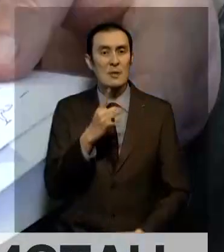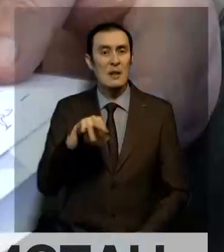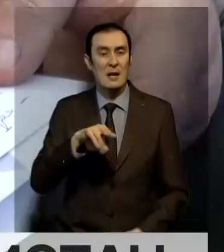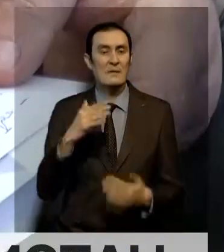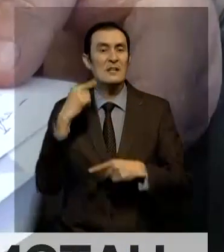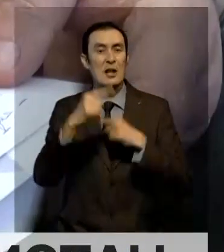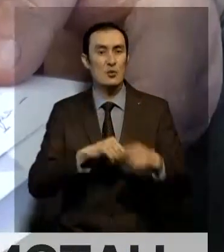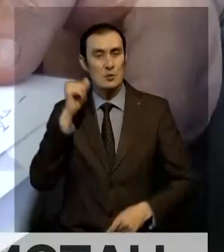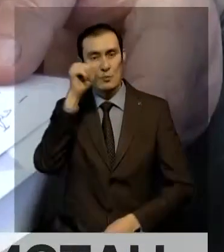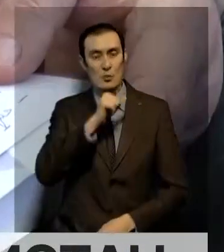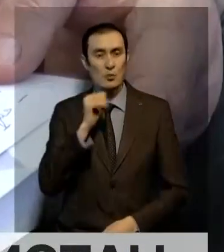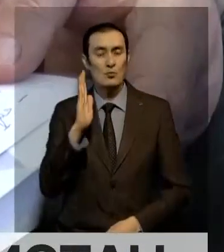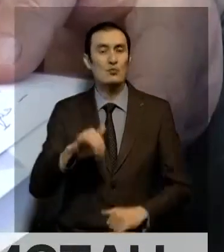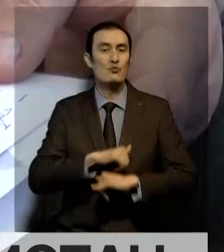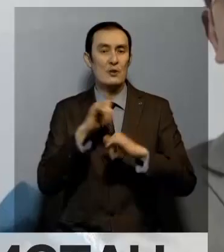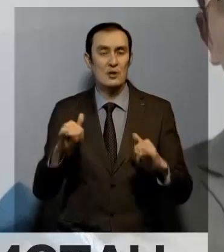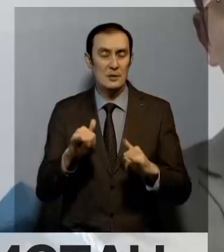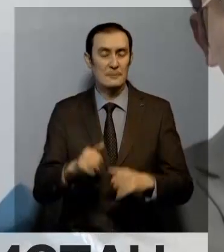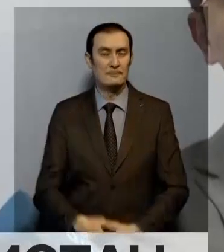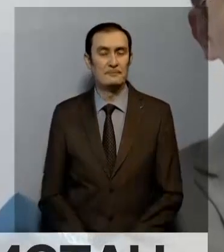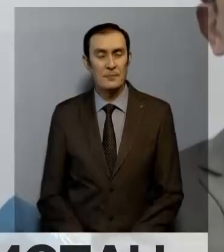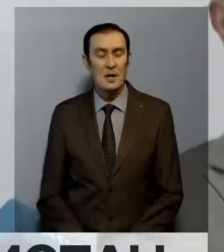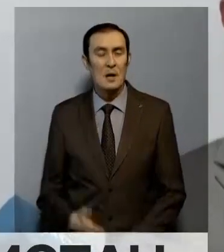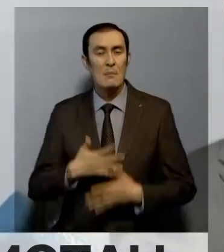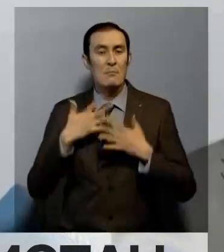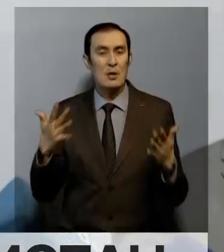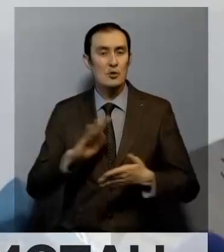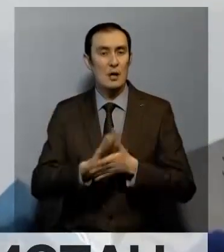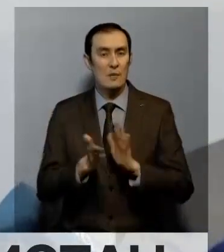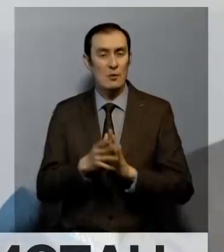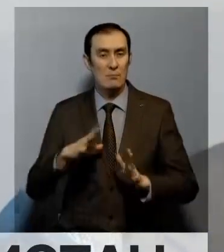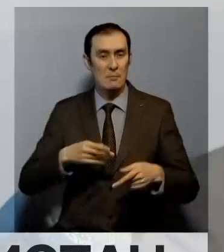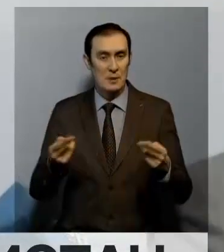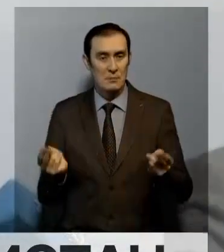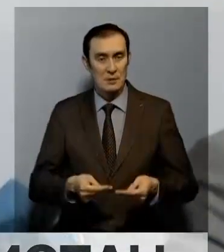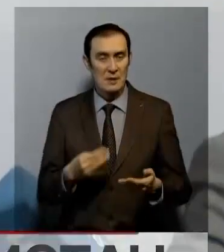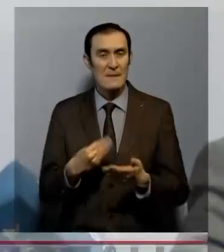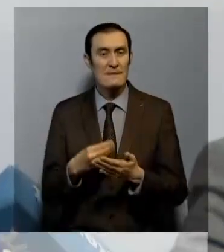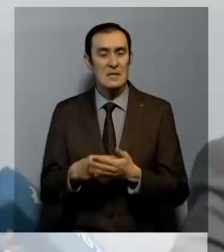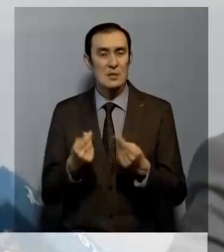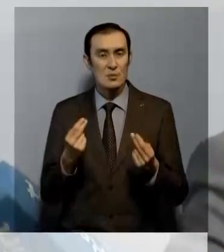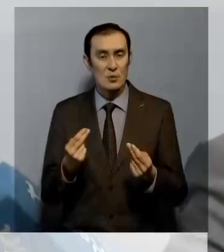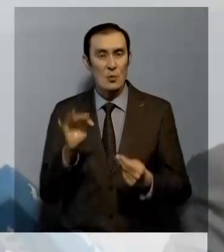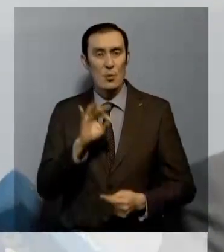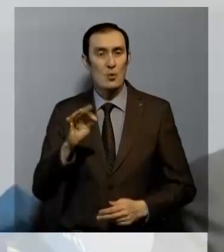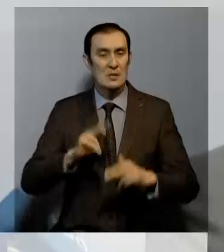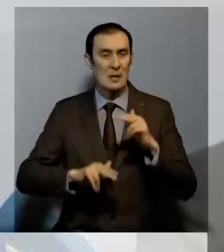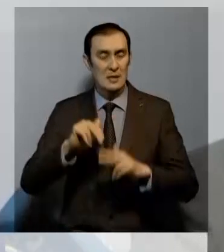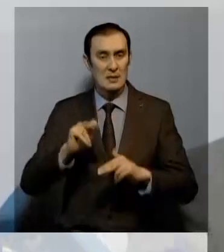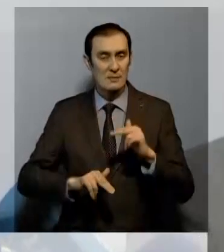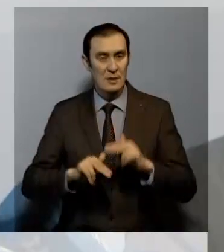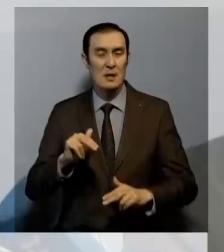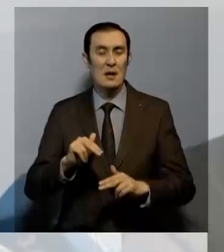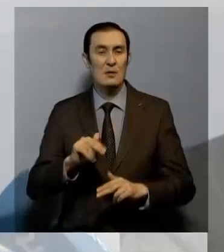уже в следующем году вырастет в разы. Большое соглашение будет подписано здесь, инвестиционное. По строительству